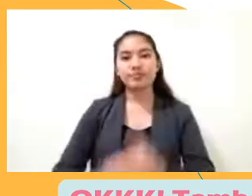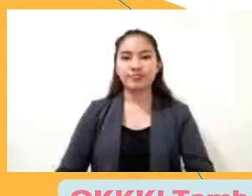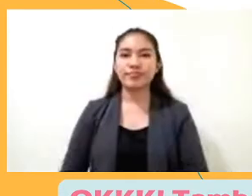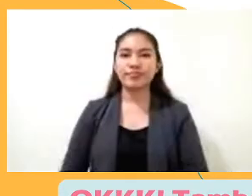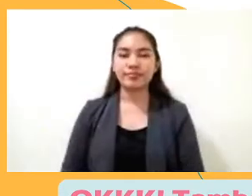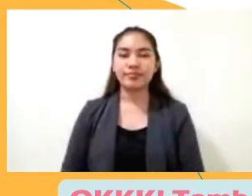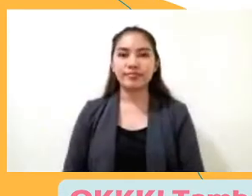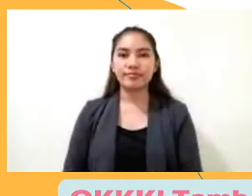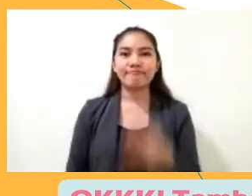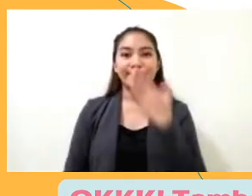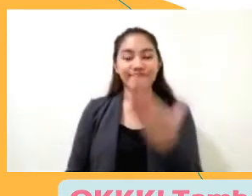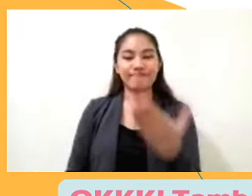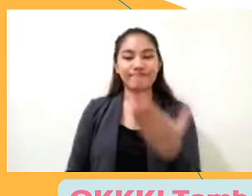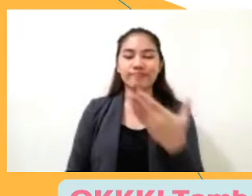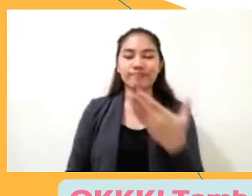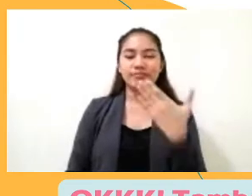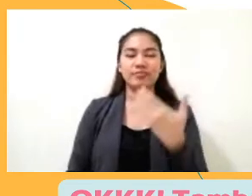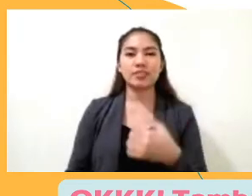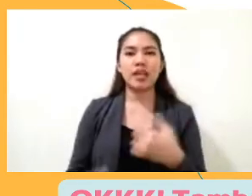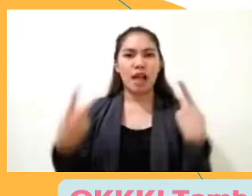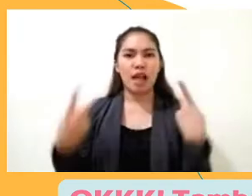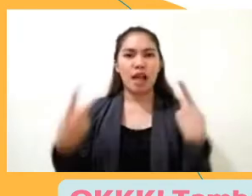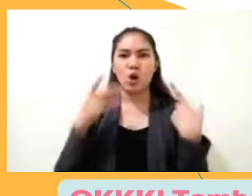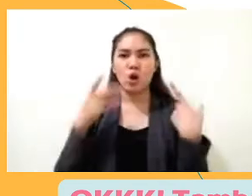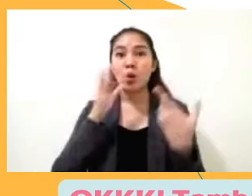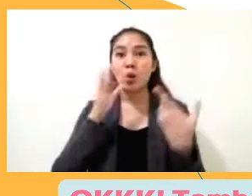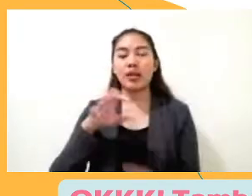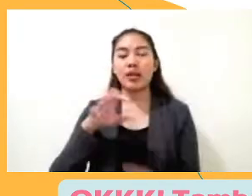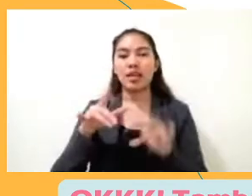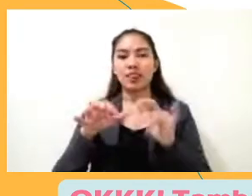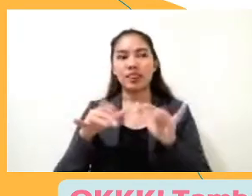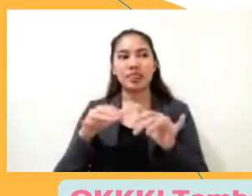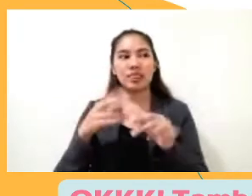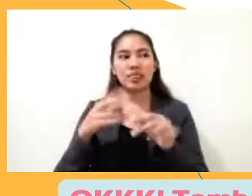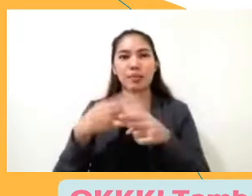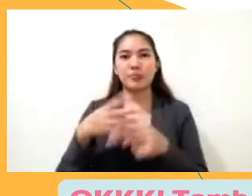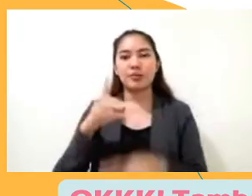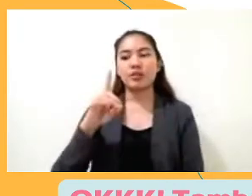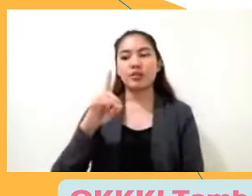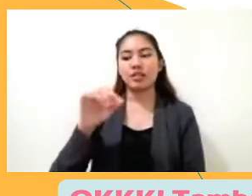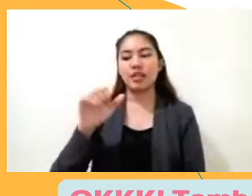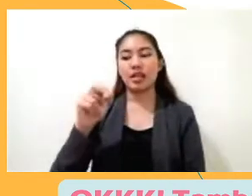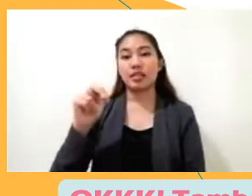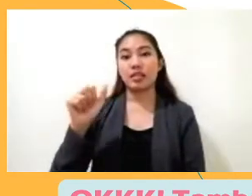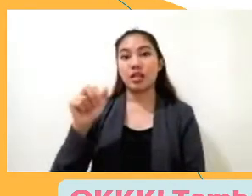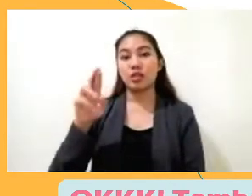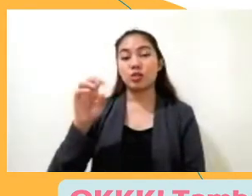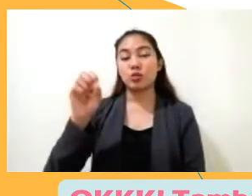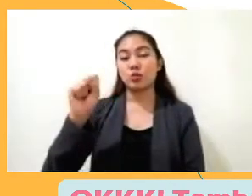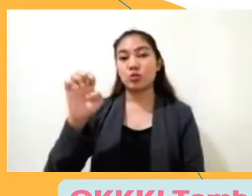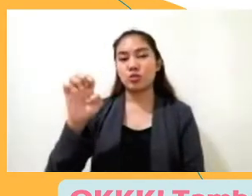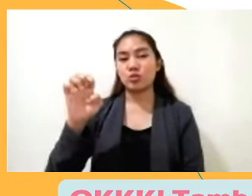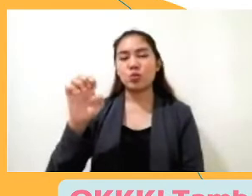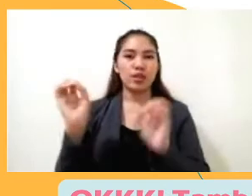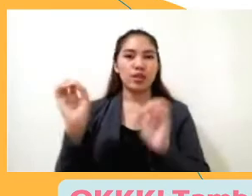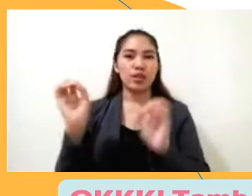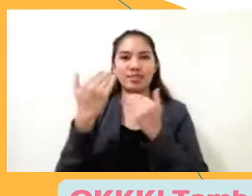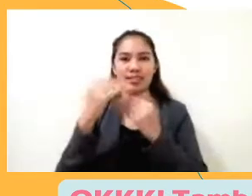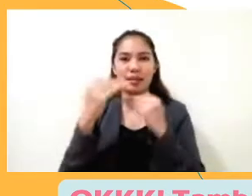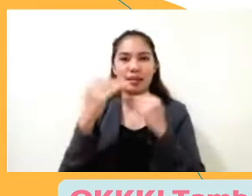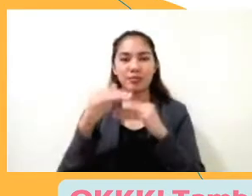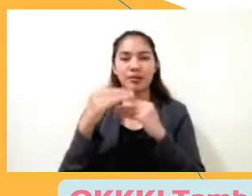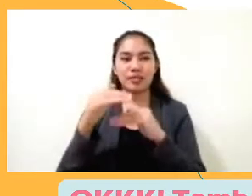Thank you, Ate Kare. Meron din nag-comment si Diana Rose. Luz po, wala pong hangganan. Araw-araw, new learnings